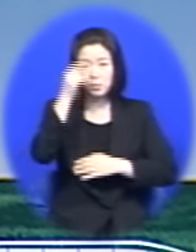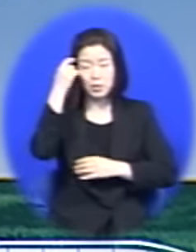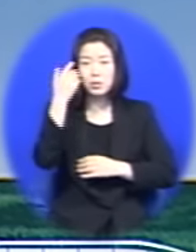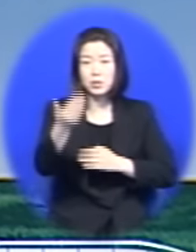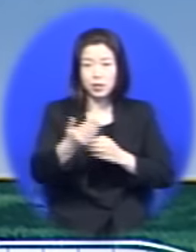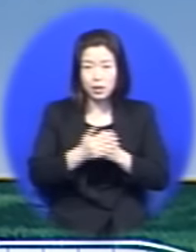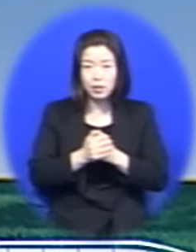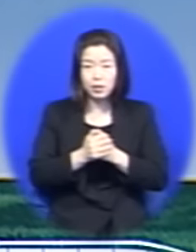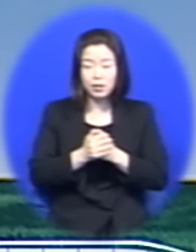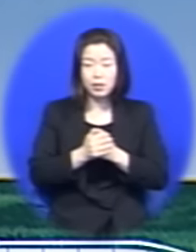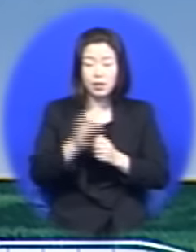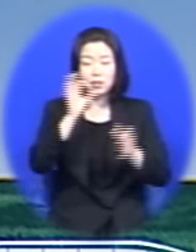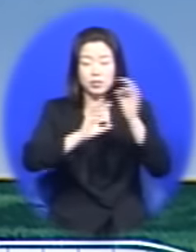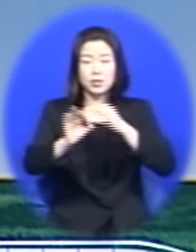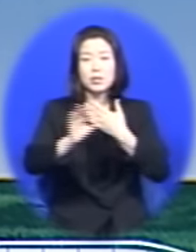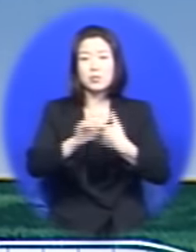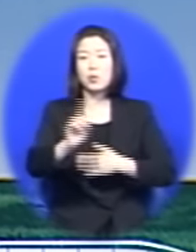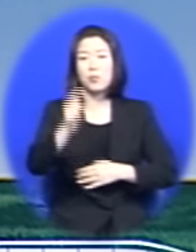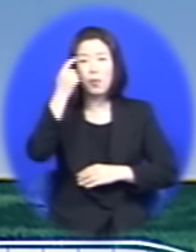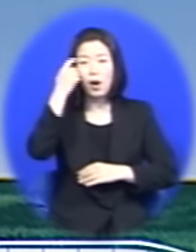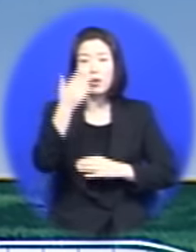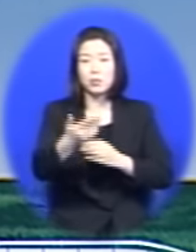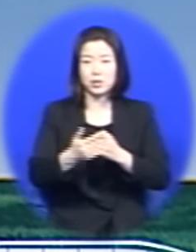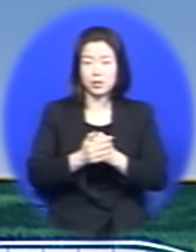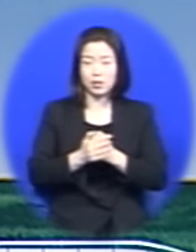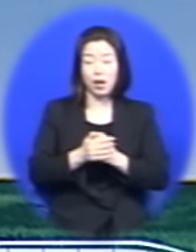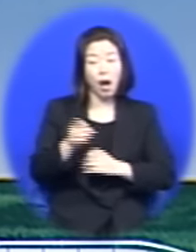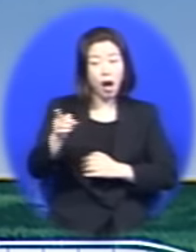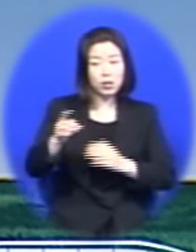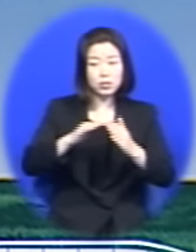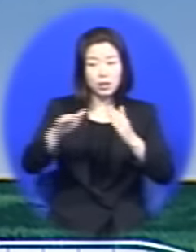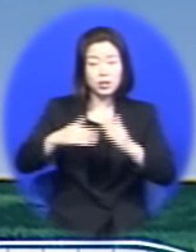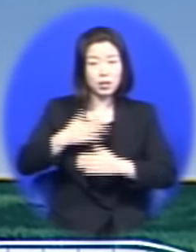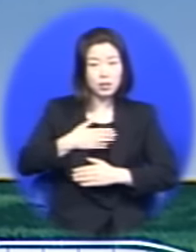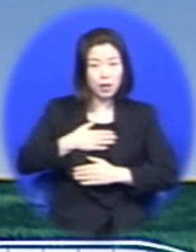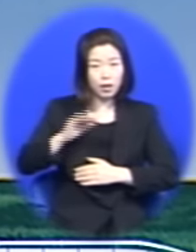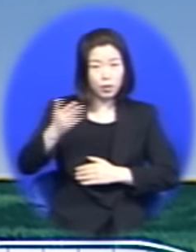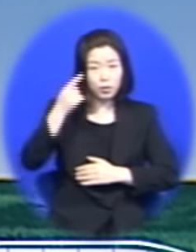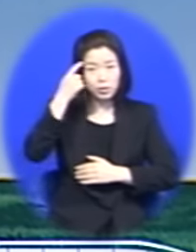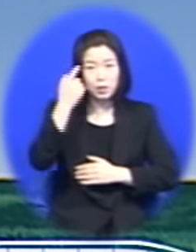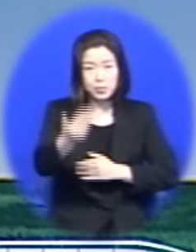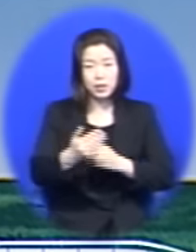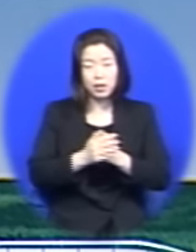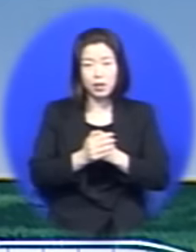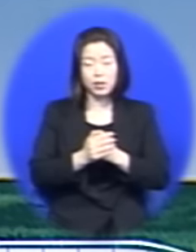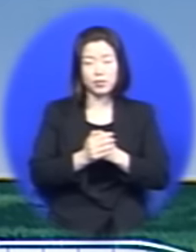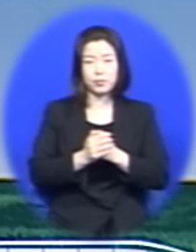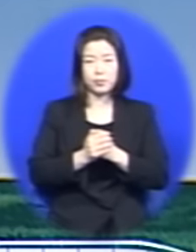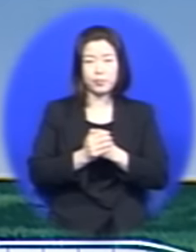찾으면 뭐 할 거예요? 그 가정이 내 가정이 될 수 있나요? 좋은 가정을 찾았다고 해서.